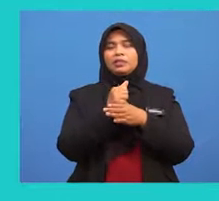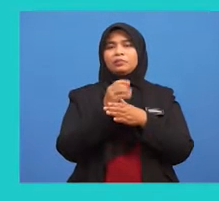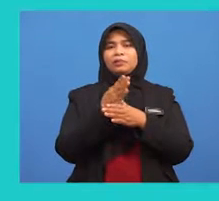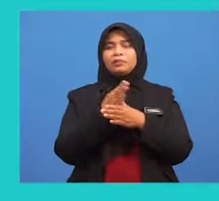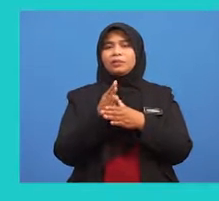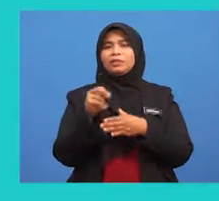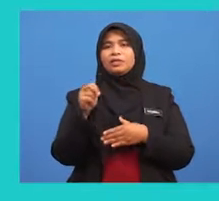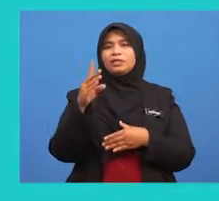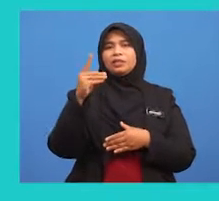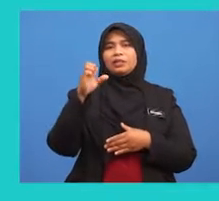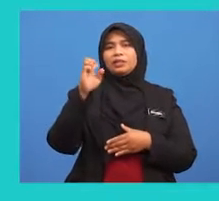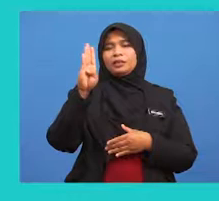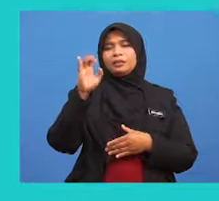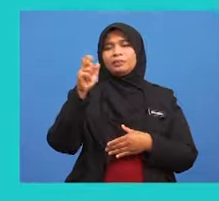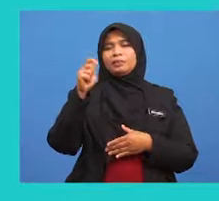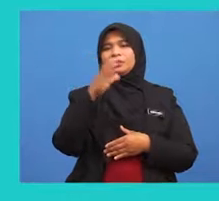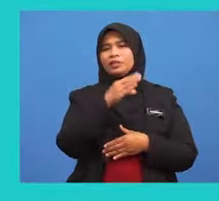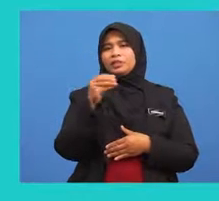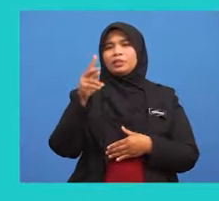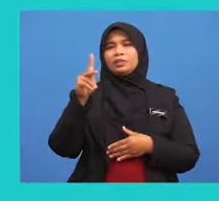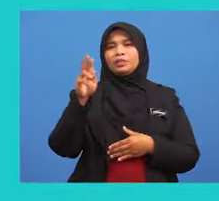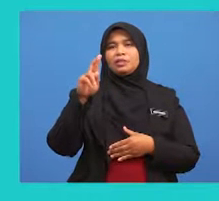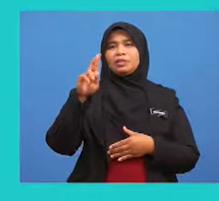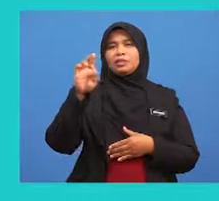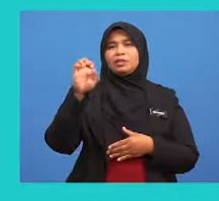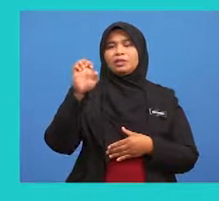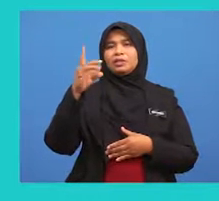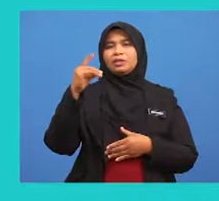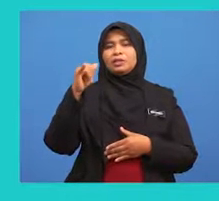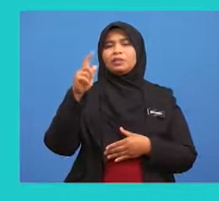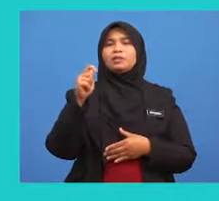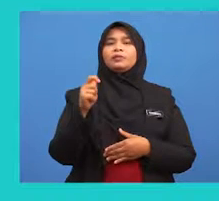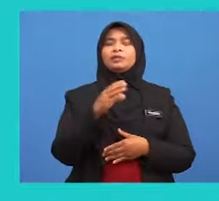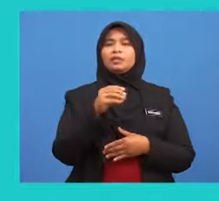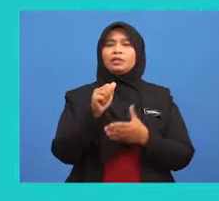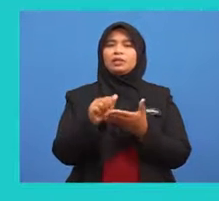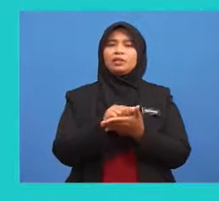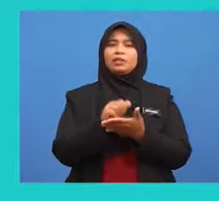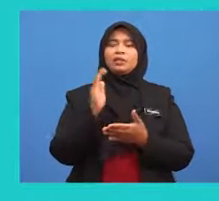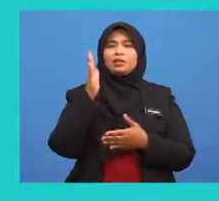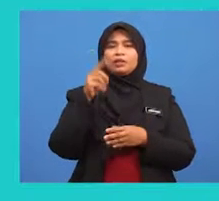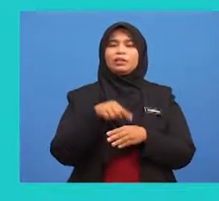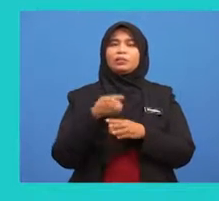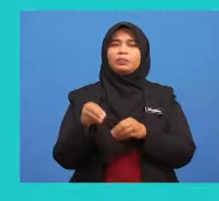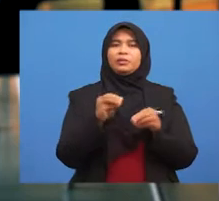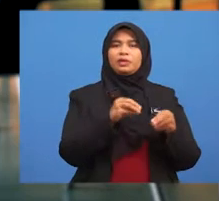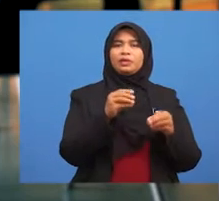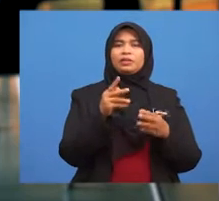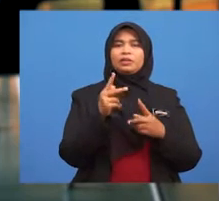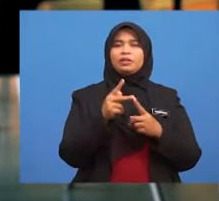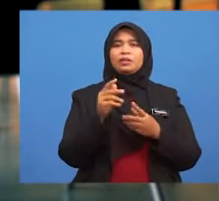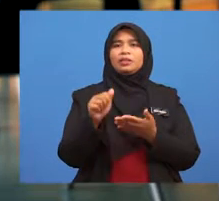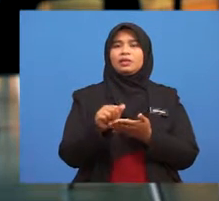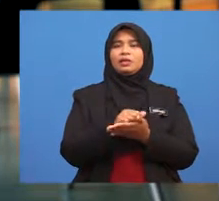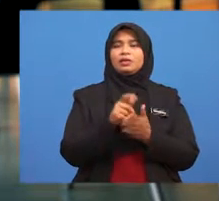debit dan kredit dan akaun akan dipindahkan ke akaun perdagangan.